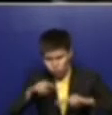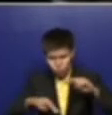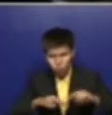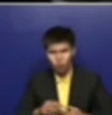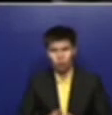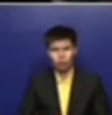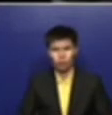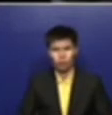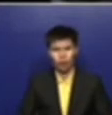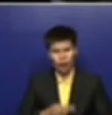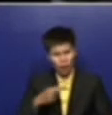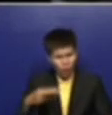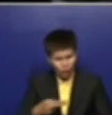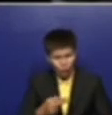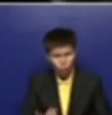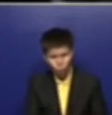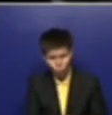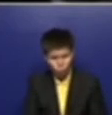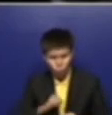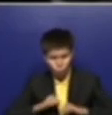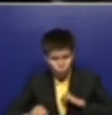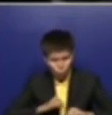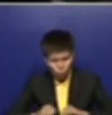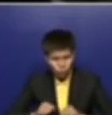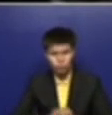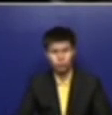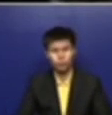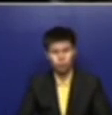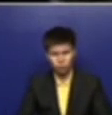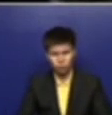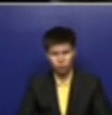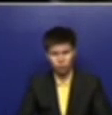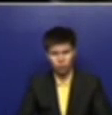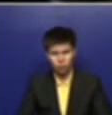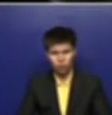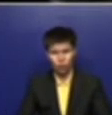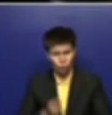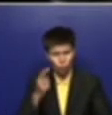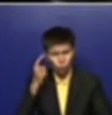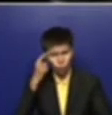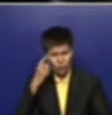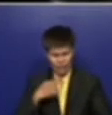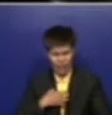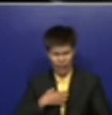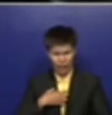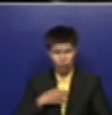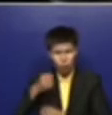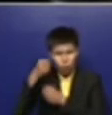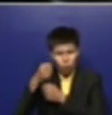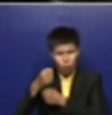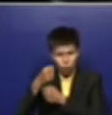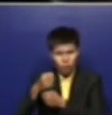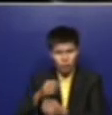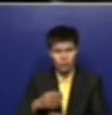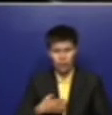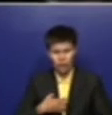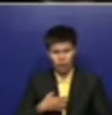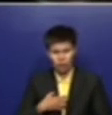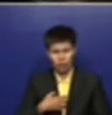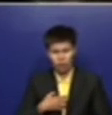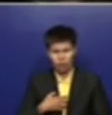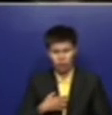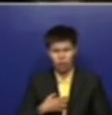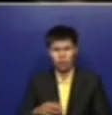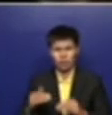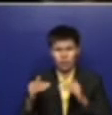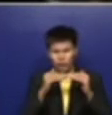ารู้ตัวเขารู้ทันเขาไม่เอาชีวิตไปเสี่ยงเขาหรอกครับถึงแม้เขาอยากเรียกร้องประชาธิปไตยเขาอยากขับไล่เผด็